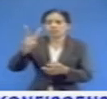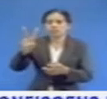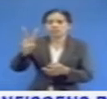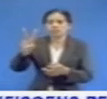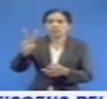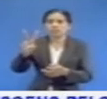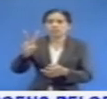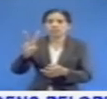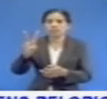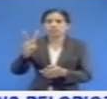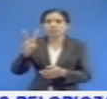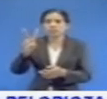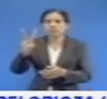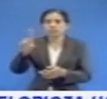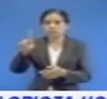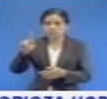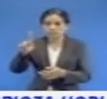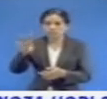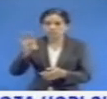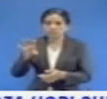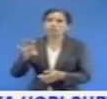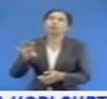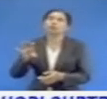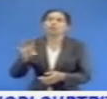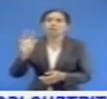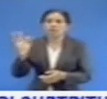669 kaka. Ni orsamento iha